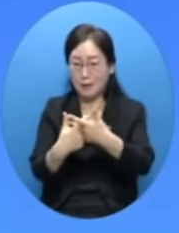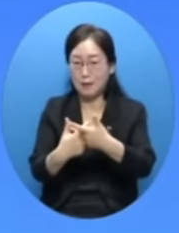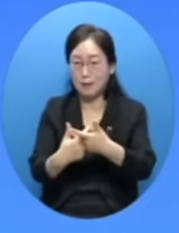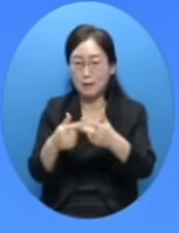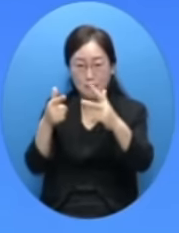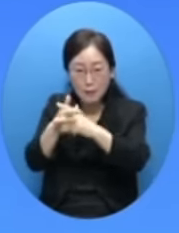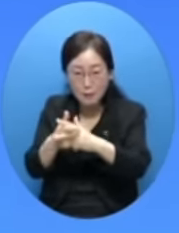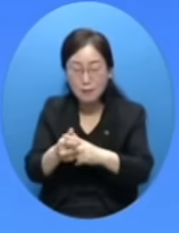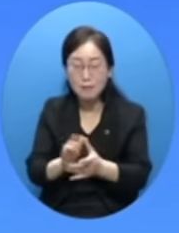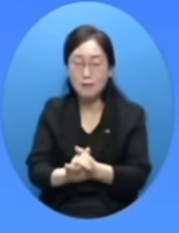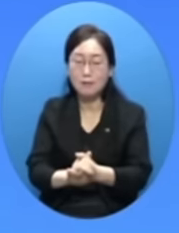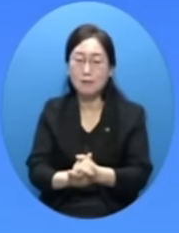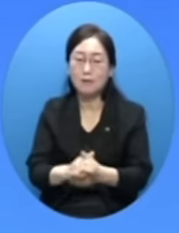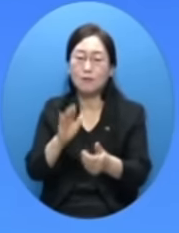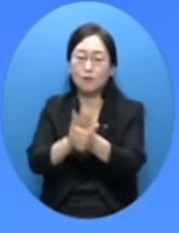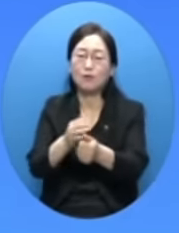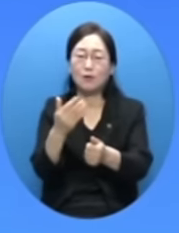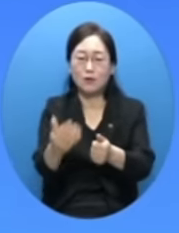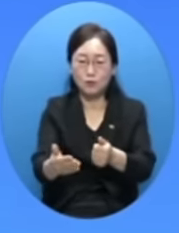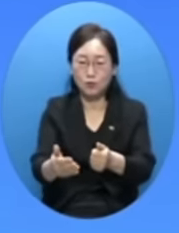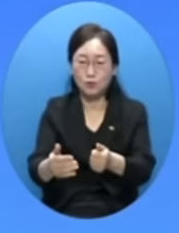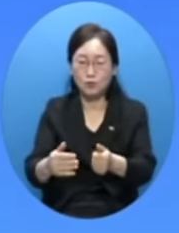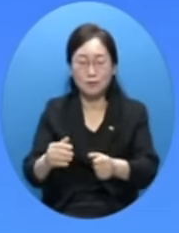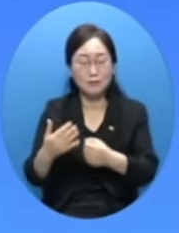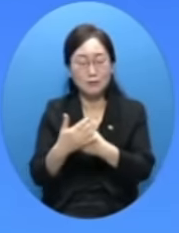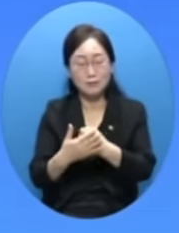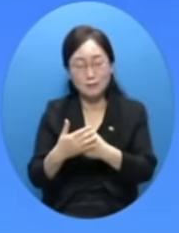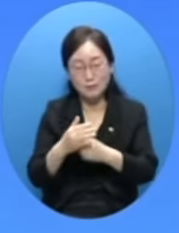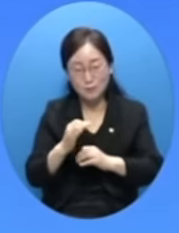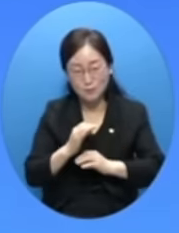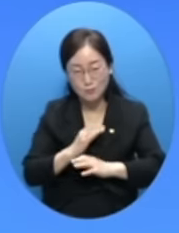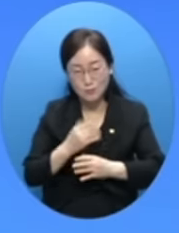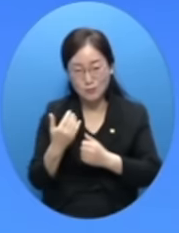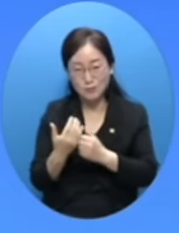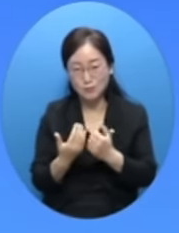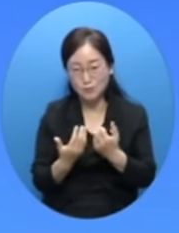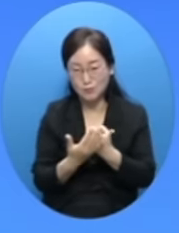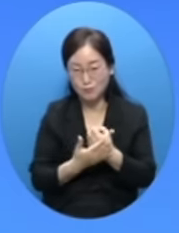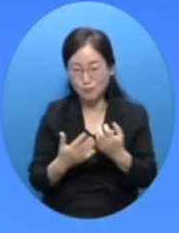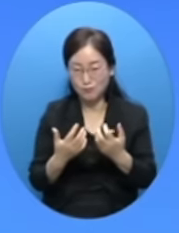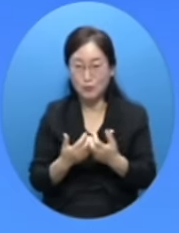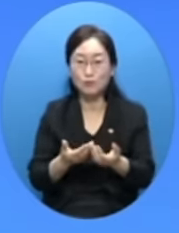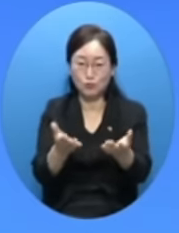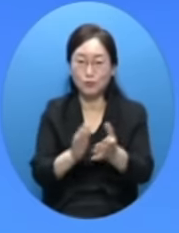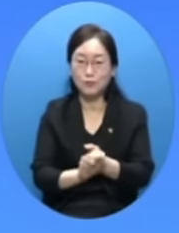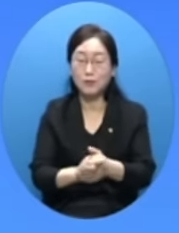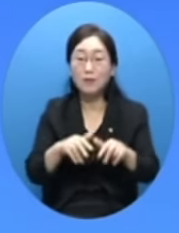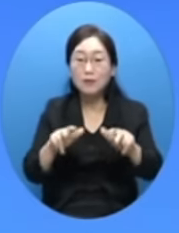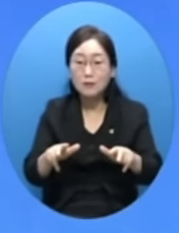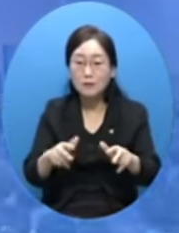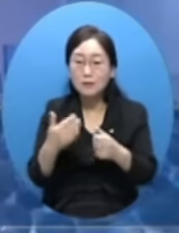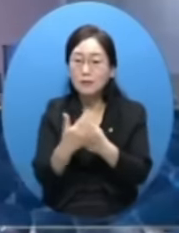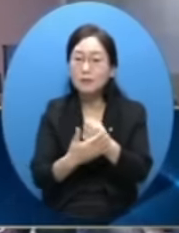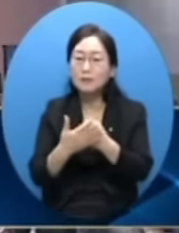도우시고 놀라운 은혜로 넘치게 채워주시는 것입니다. 주님 지금 은혜 보좌에 계셔서 주 앞에